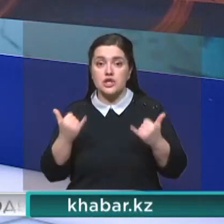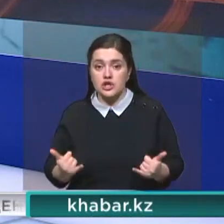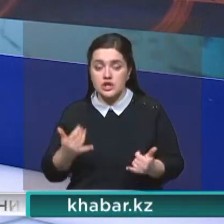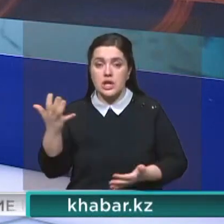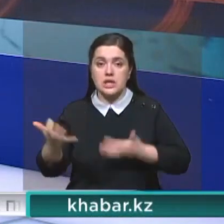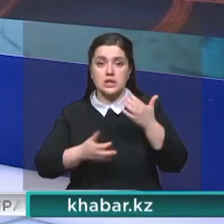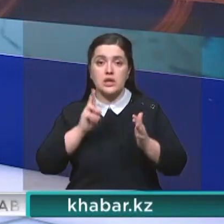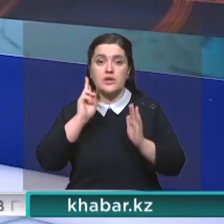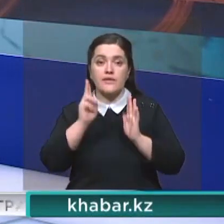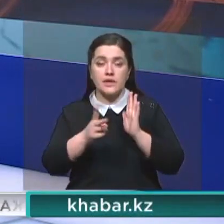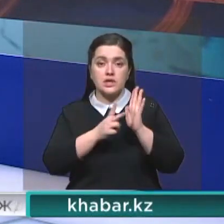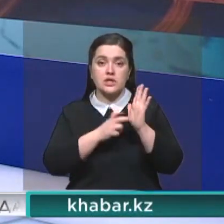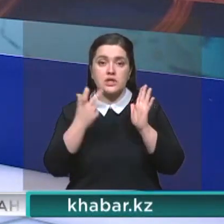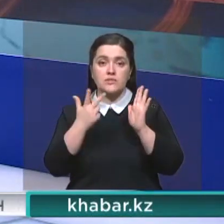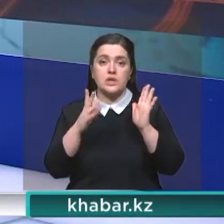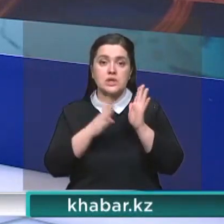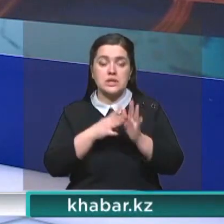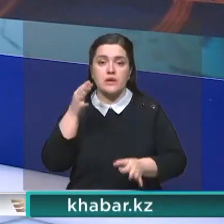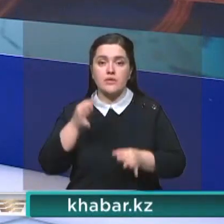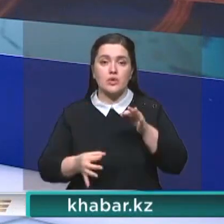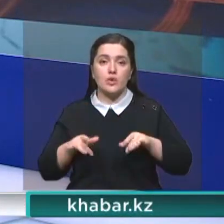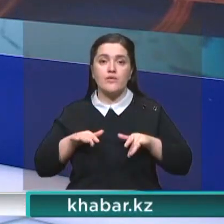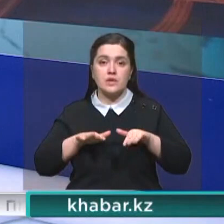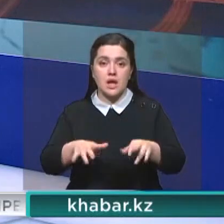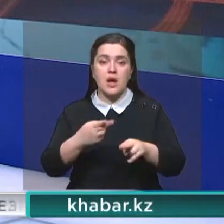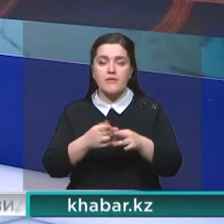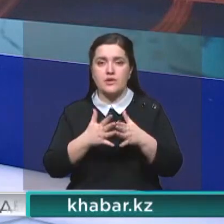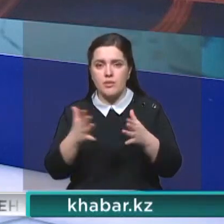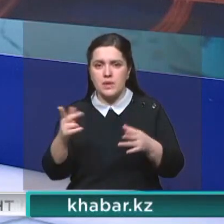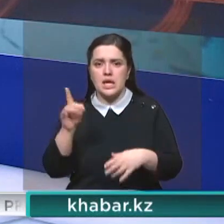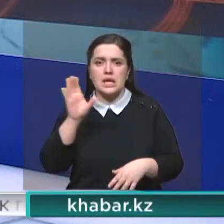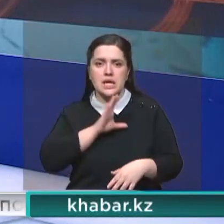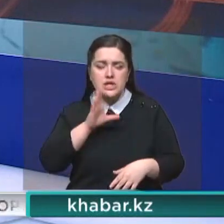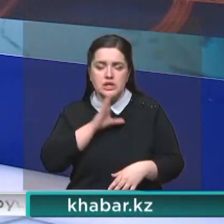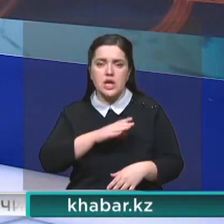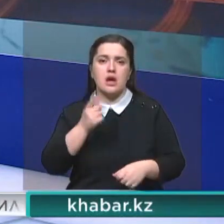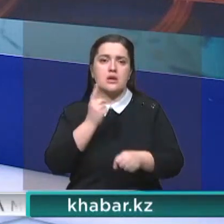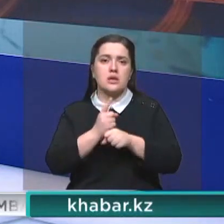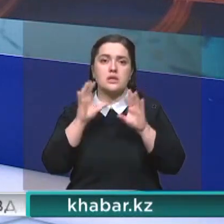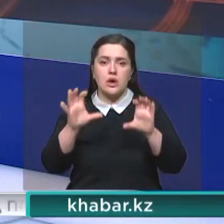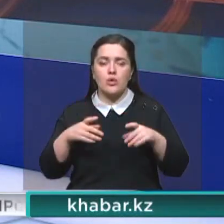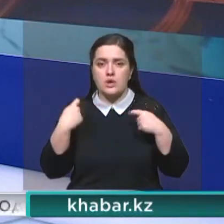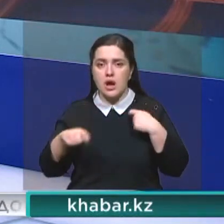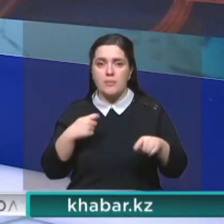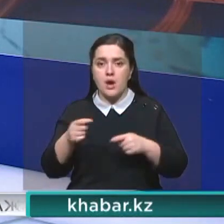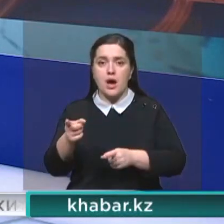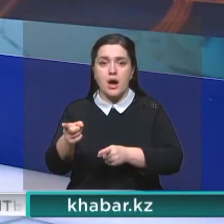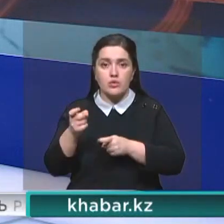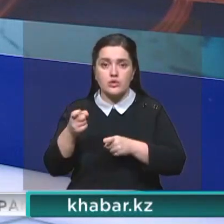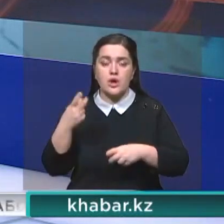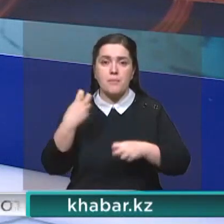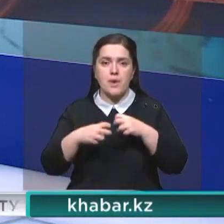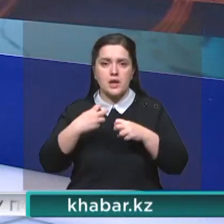сейчас расследуется 2739 уголовных дел в основном это кражи незаконный оборот оружия умышленное повреждение